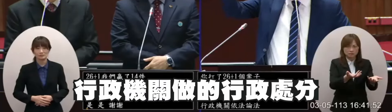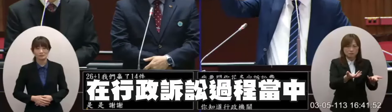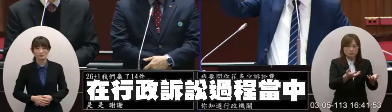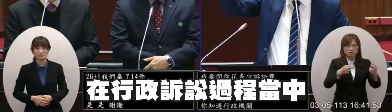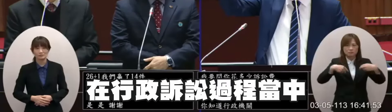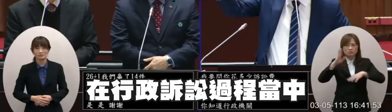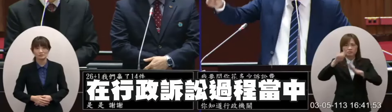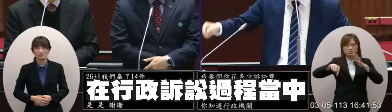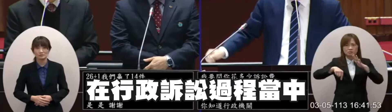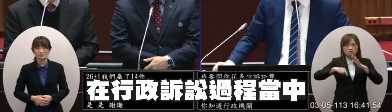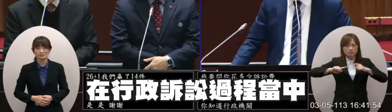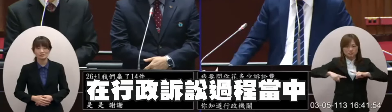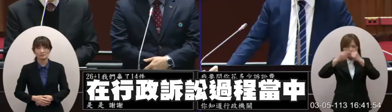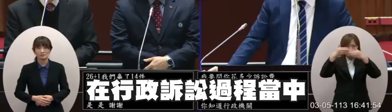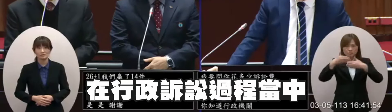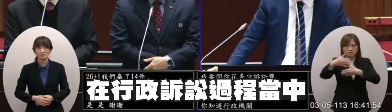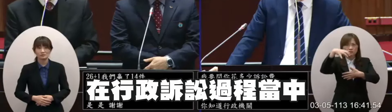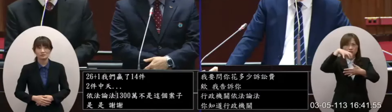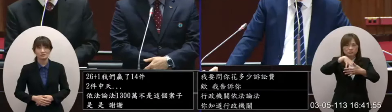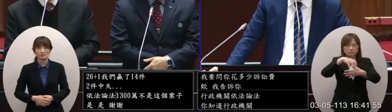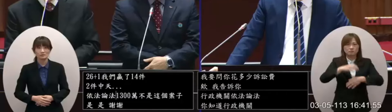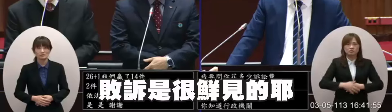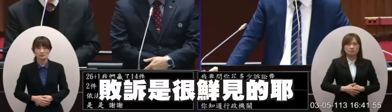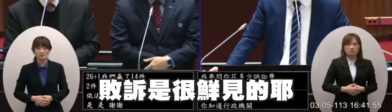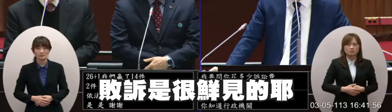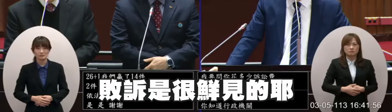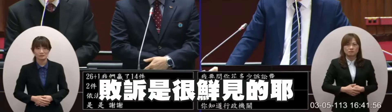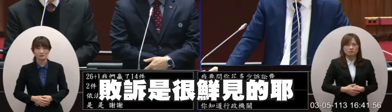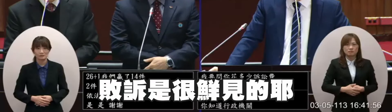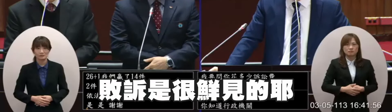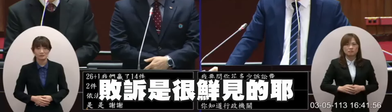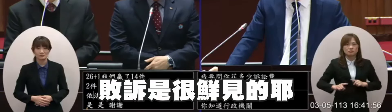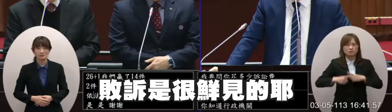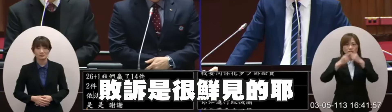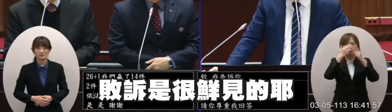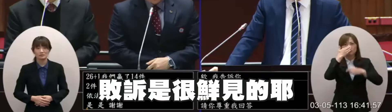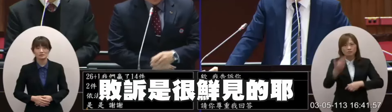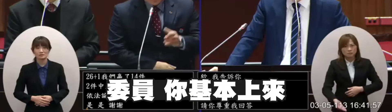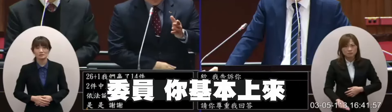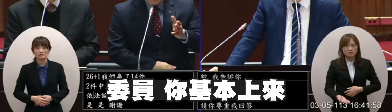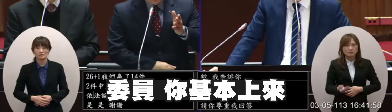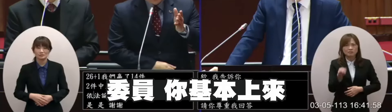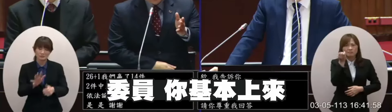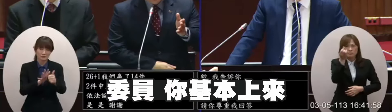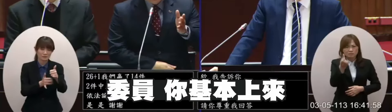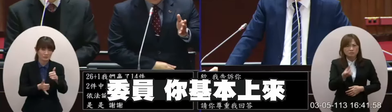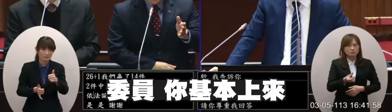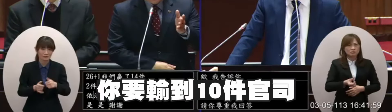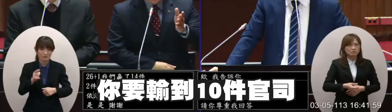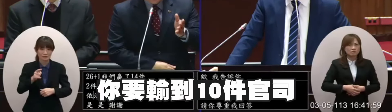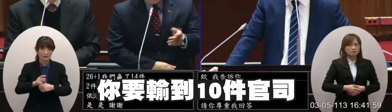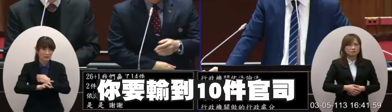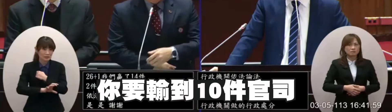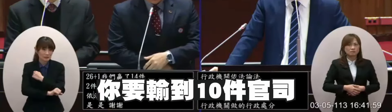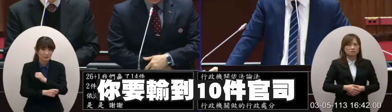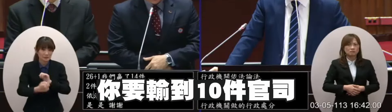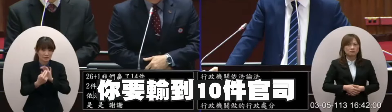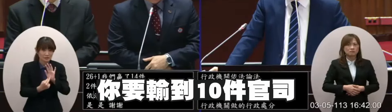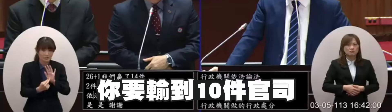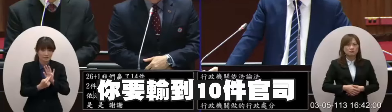分，在行政诉讼过程当中，败诉是很显见的。 委员，你基本上来 讲，你要输